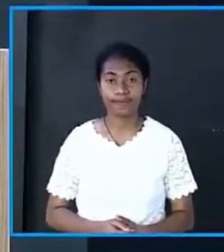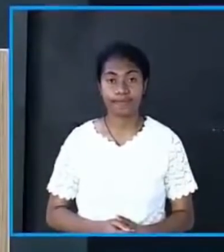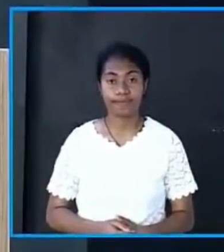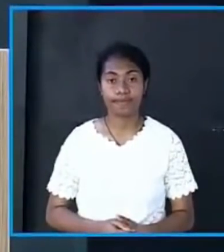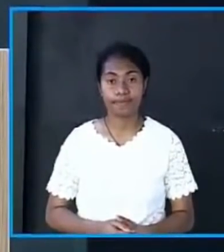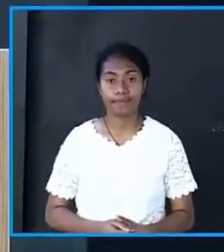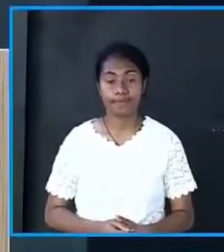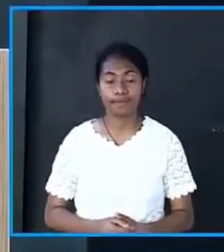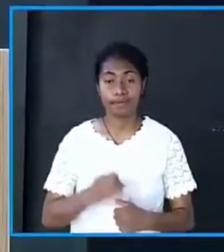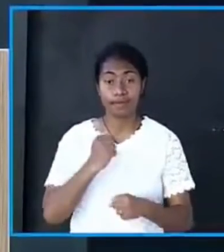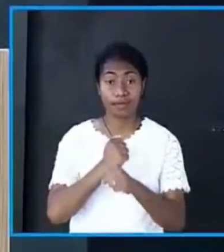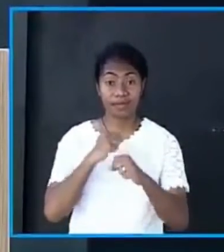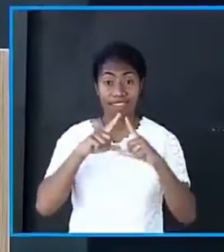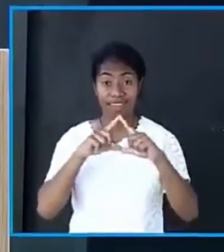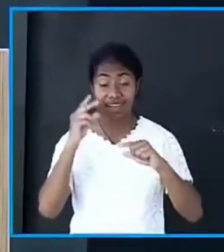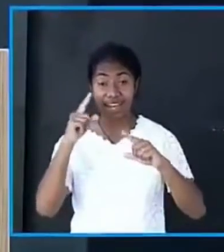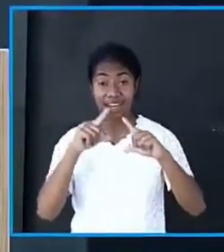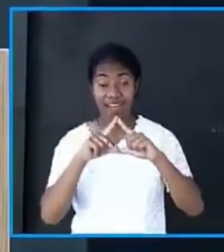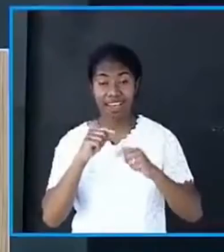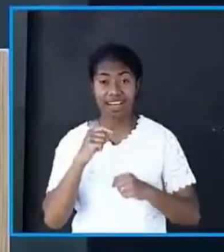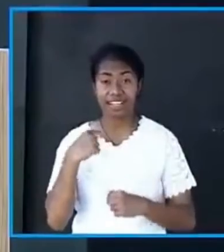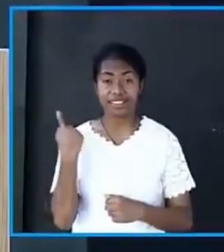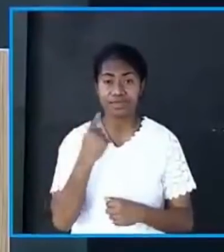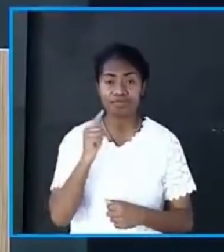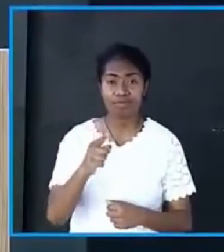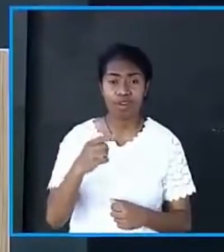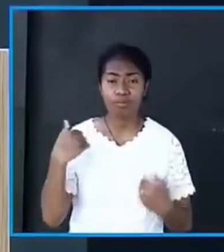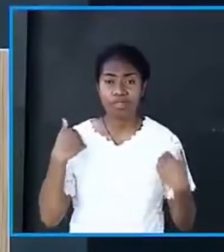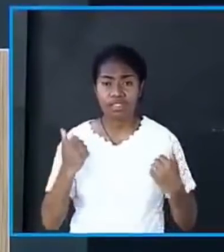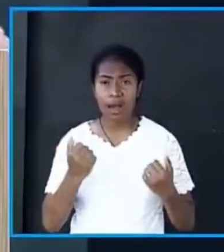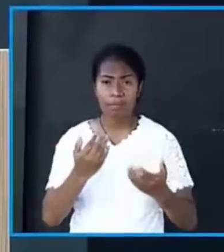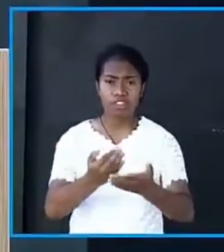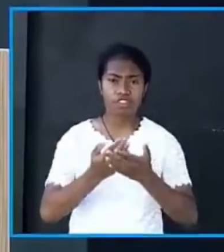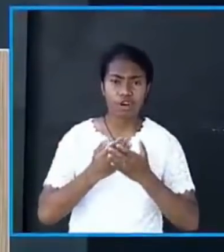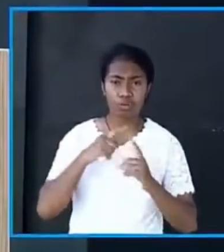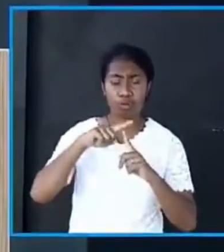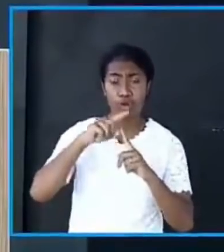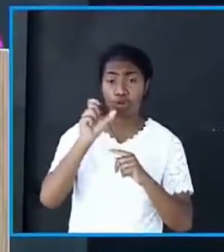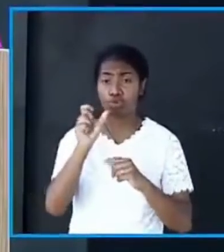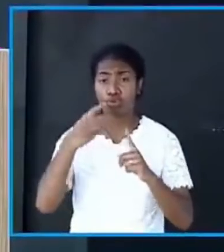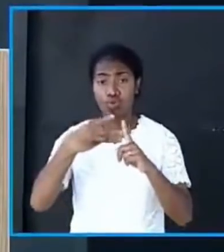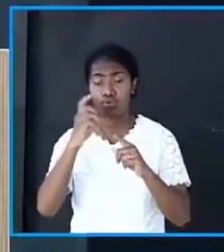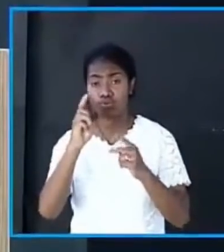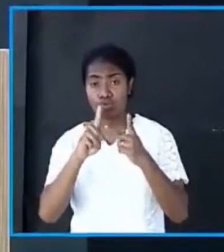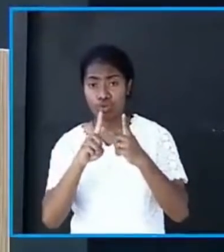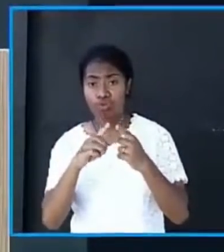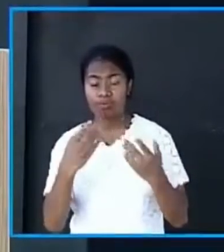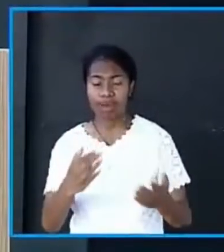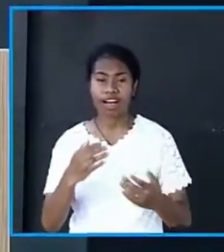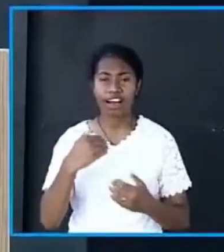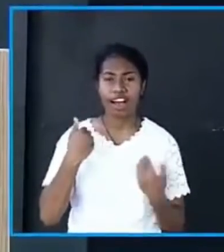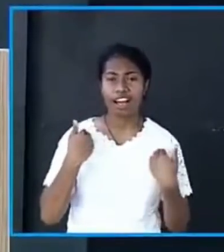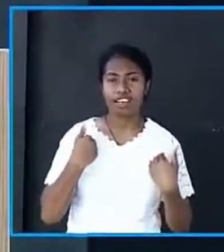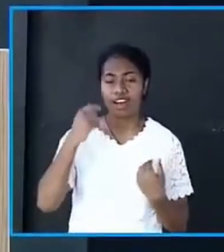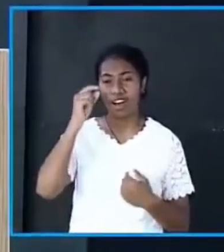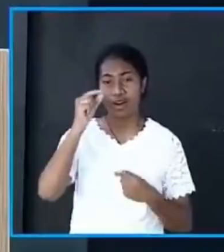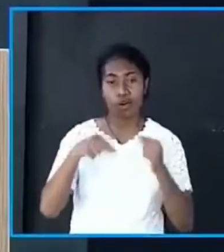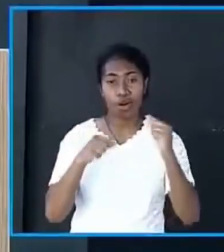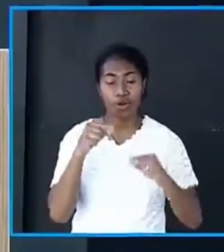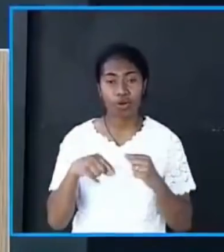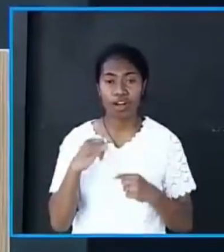gara-gara menganggap bahwa gambar ala itu juga mencakup tubuh maka nanti ada orang yang memakai manusia